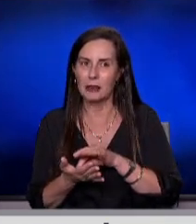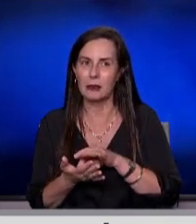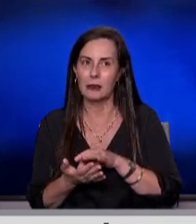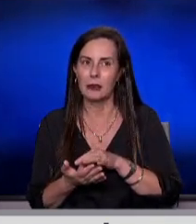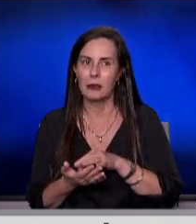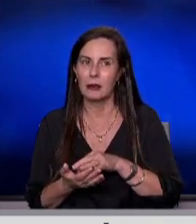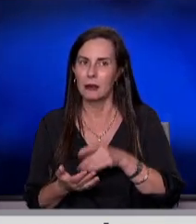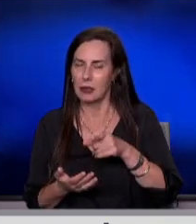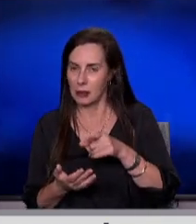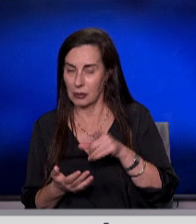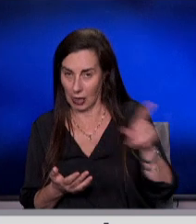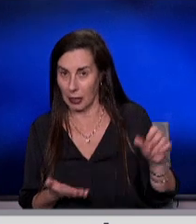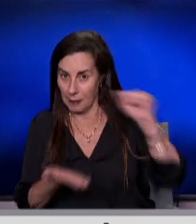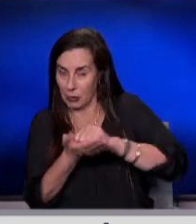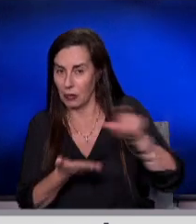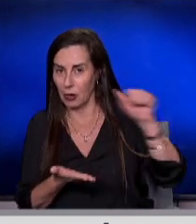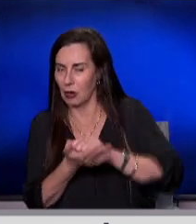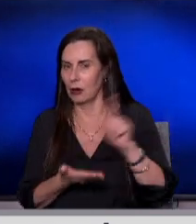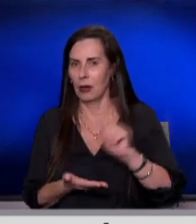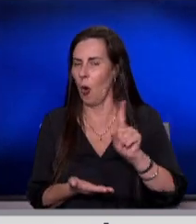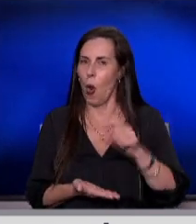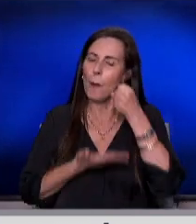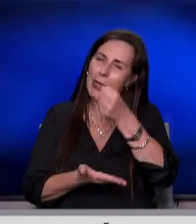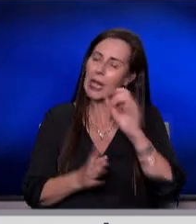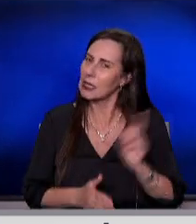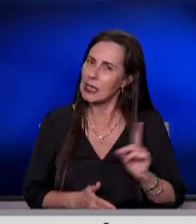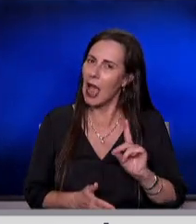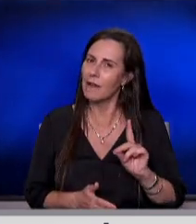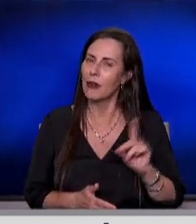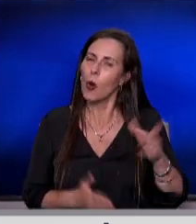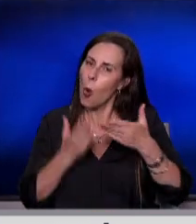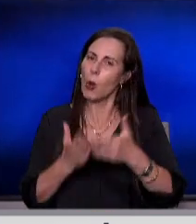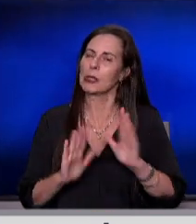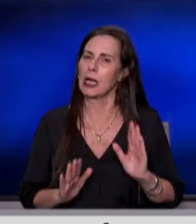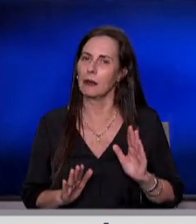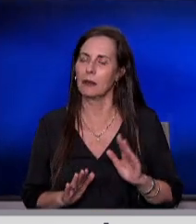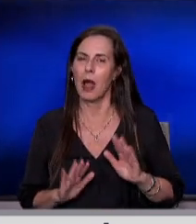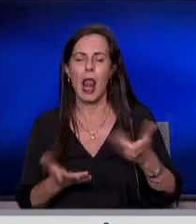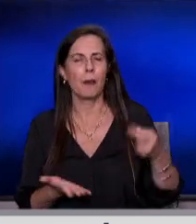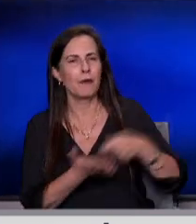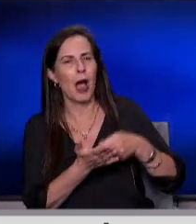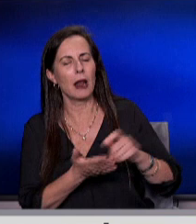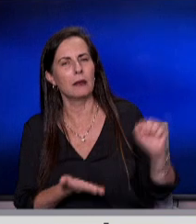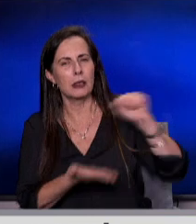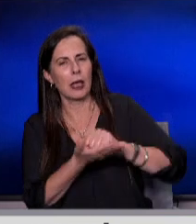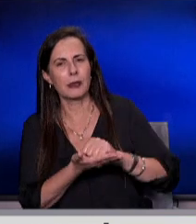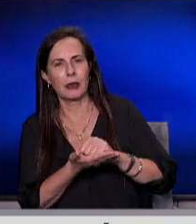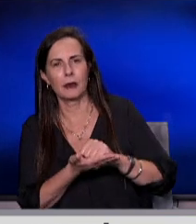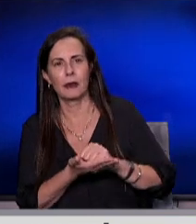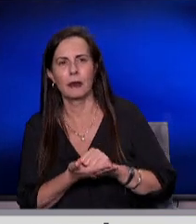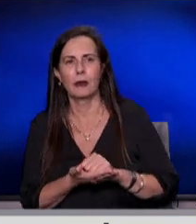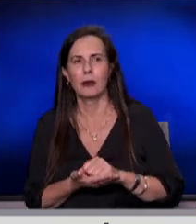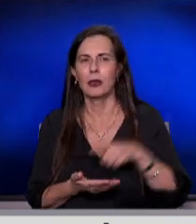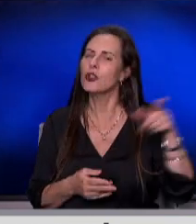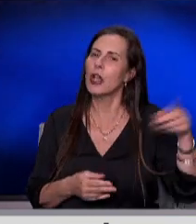מסלול שמפעל הפיס מסבסד? הוא לא מתקצב, הוא עוזר. למה מפעל הפיס מסבסד את זה? שיהיה לו מצפון